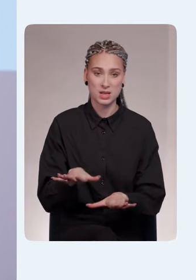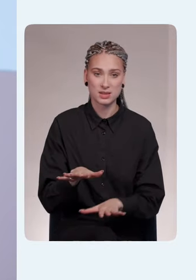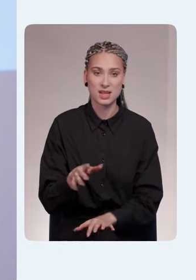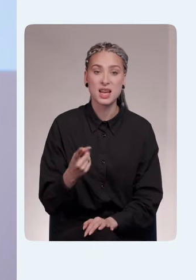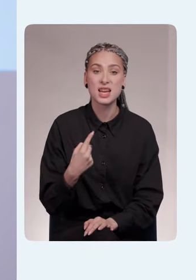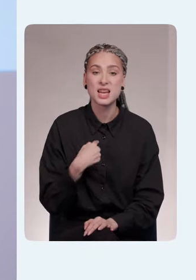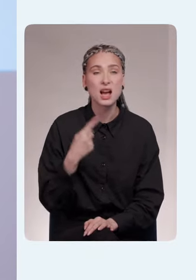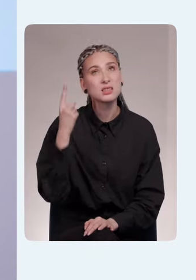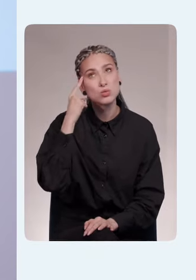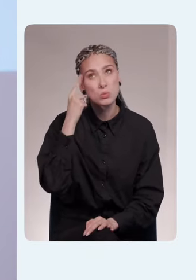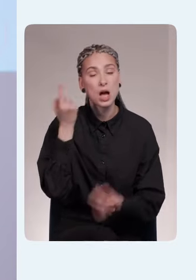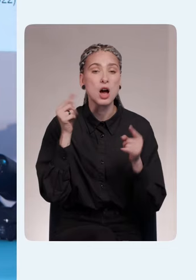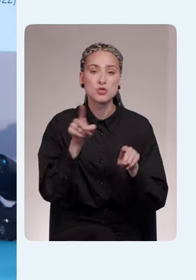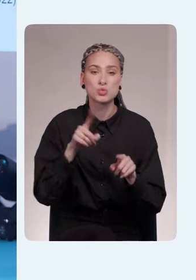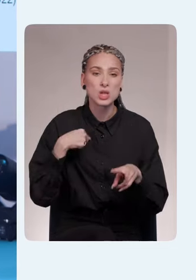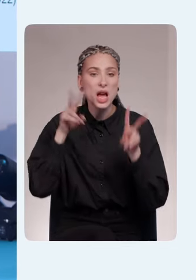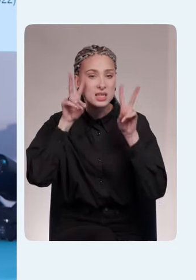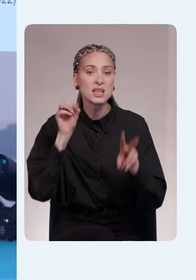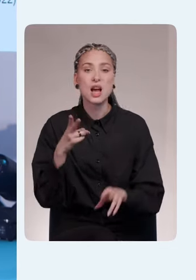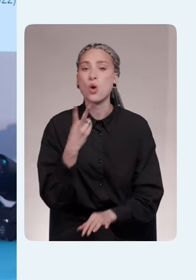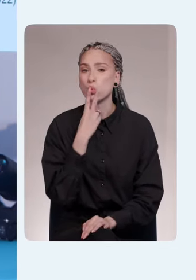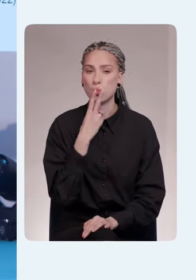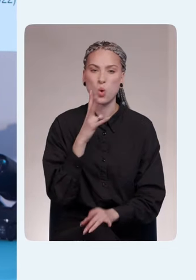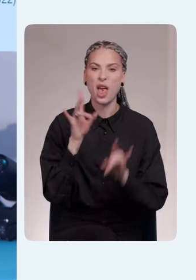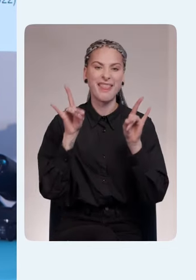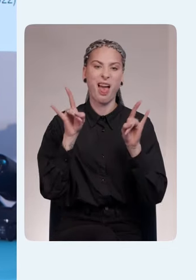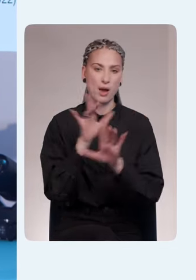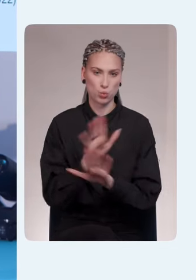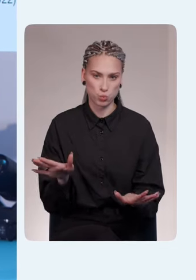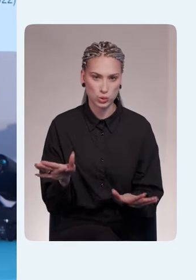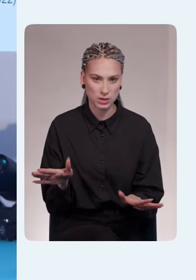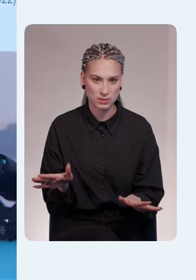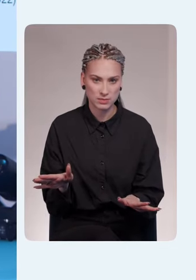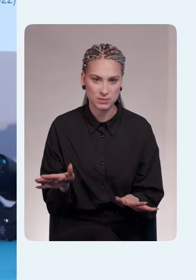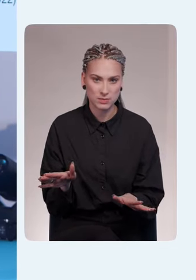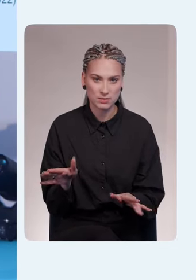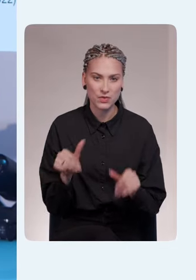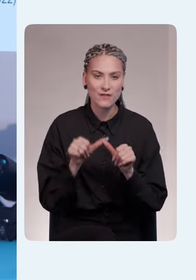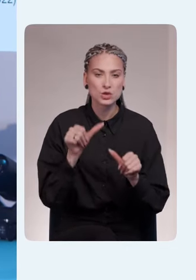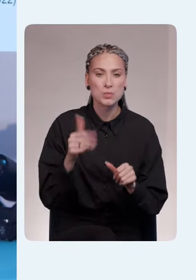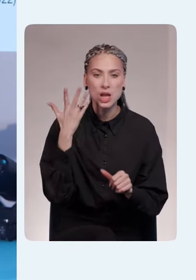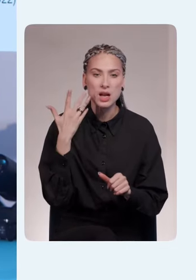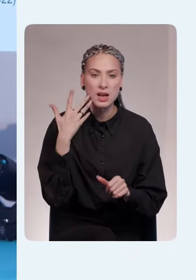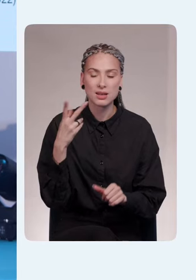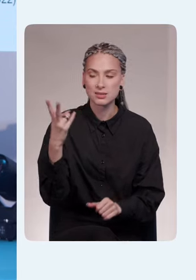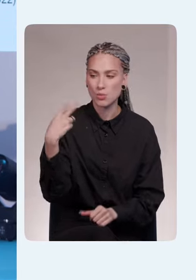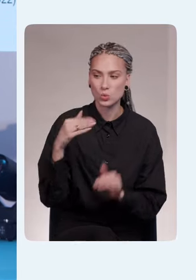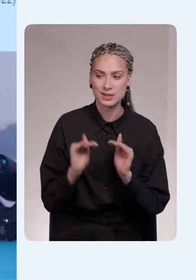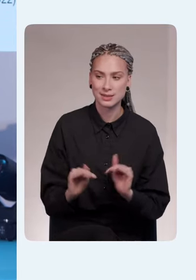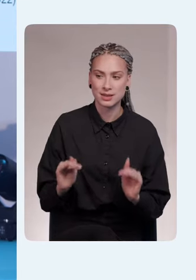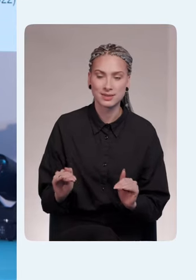Я задумался о том, что я не знаю, как курить сигареты не круто. В особенности тогда, когда на меня смотрят дети.